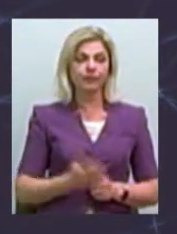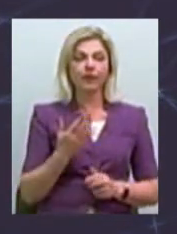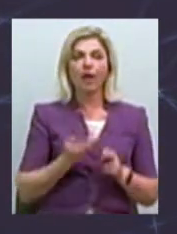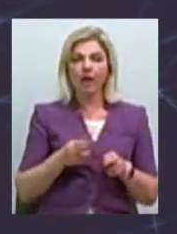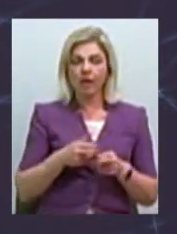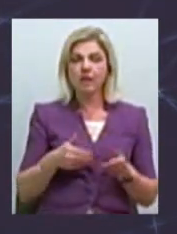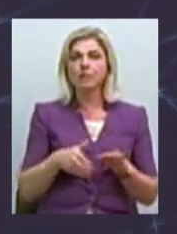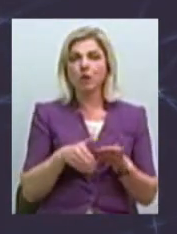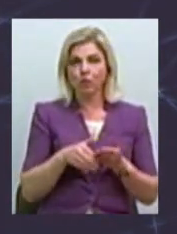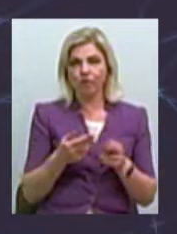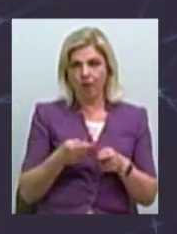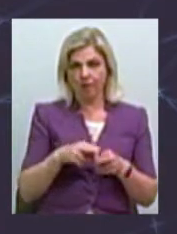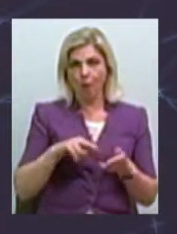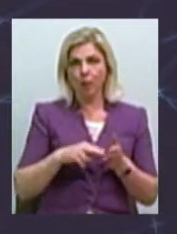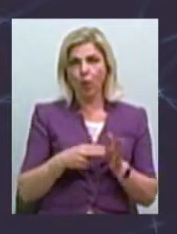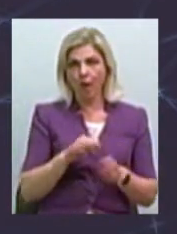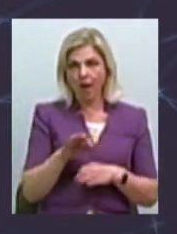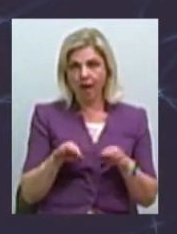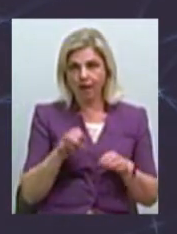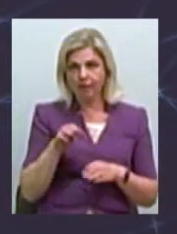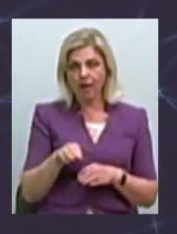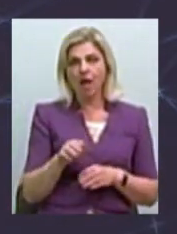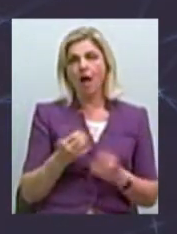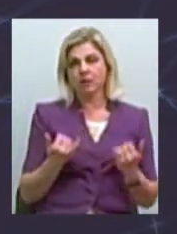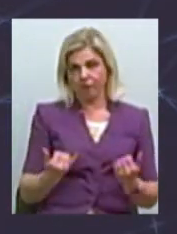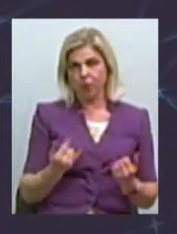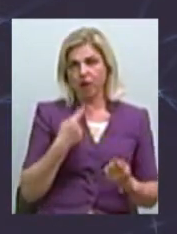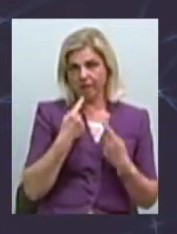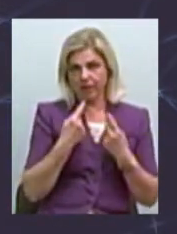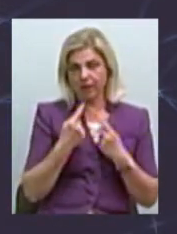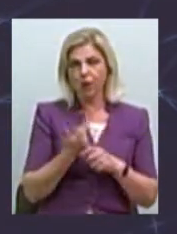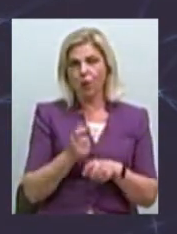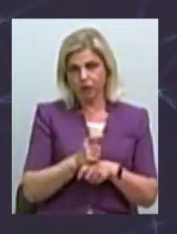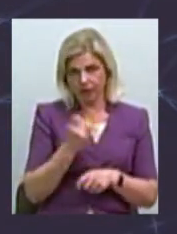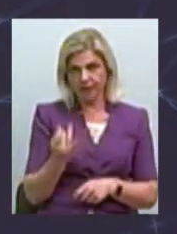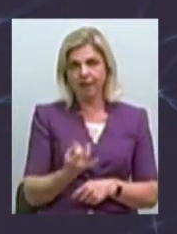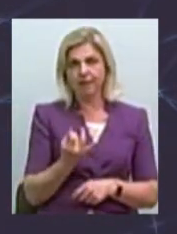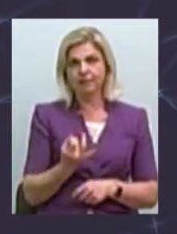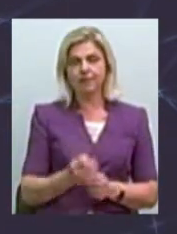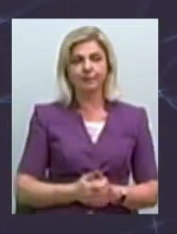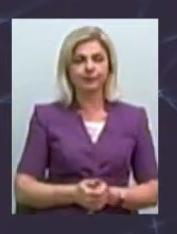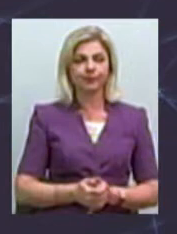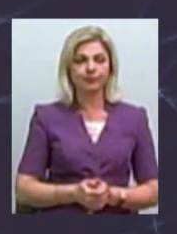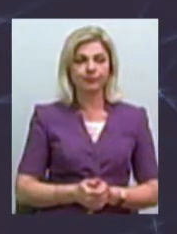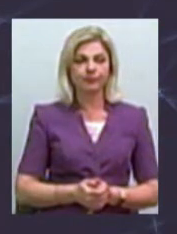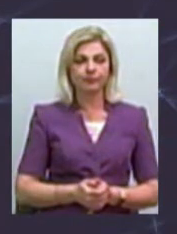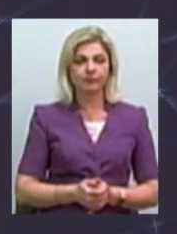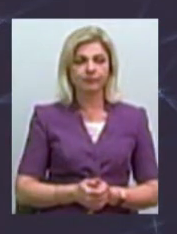этому проект, о котором мы сегодня говорили. Проект очень интересный, и он